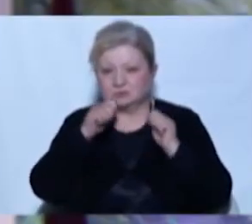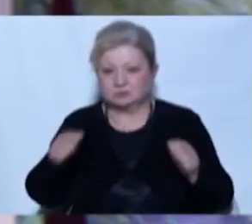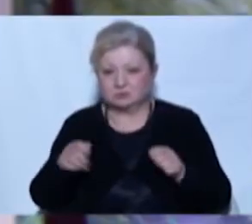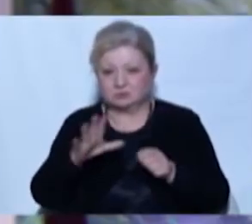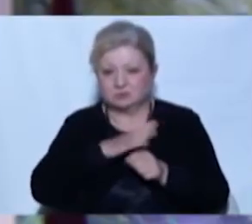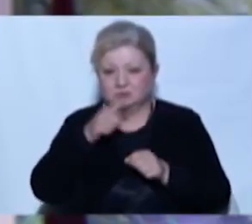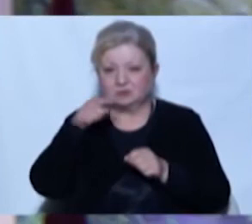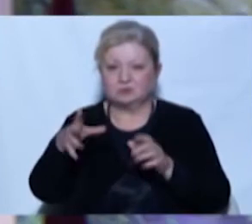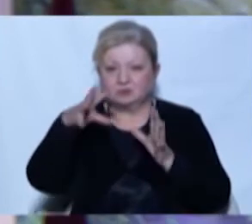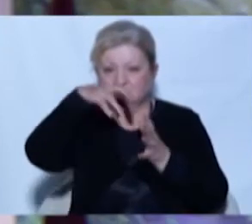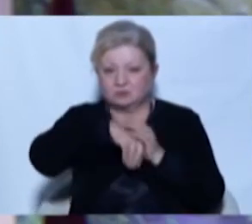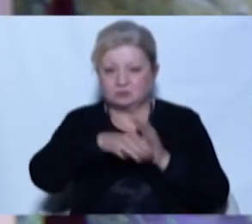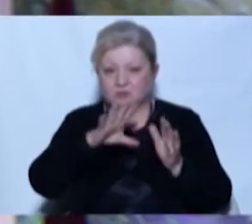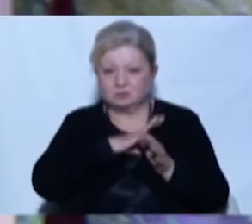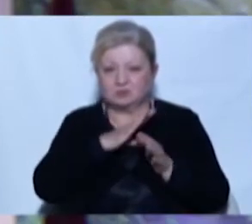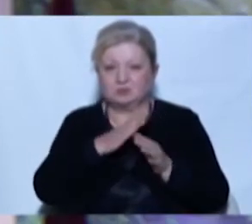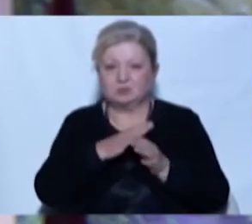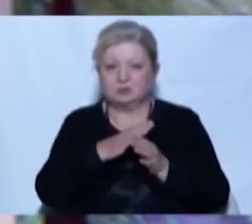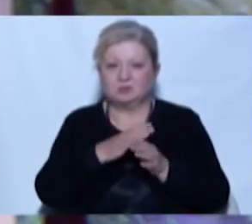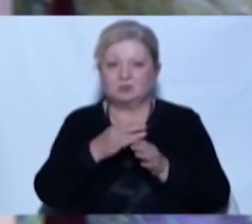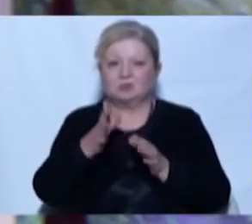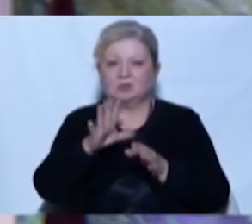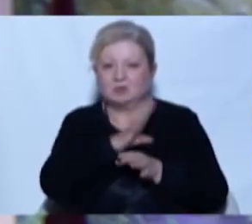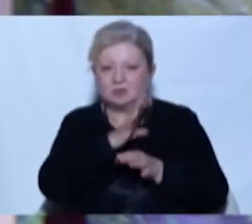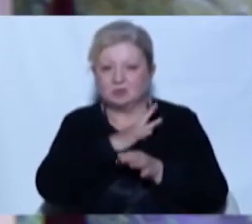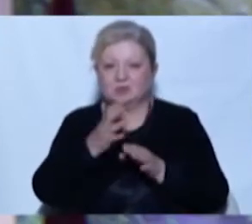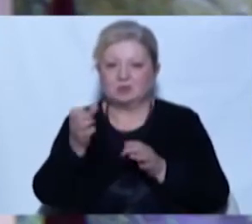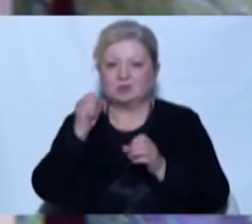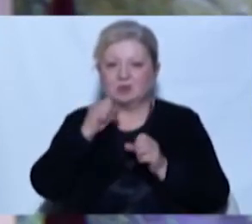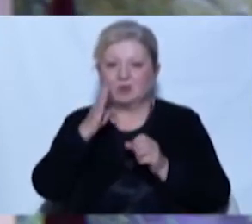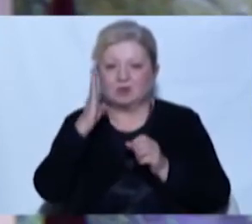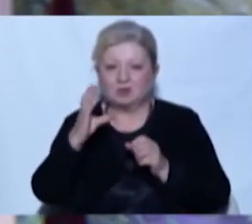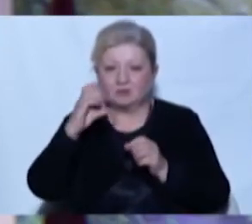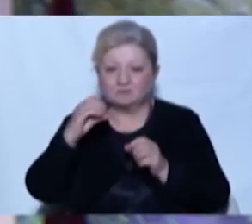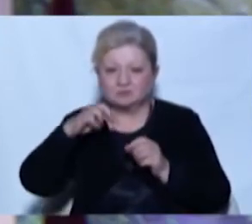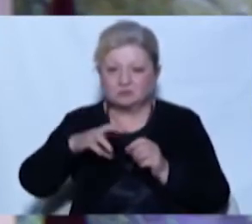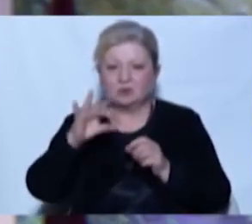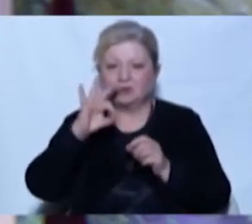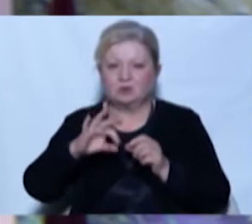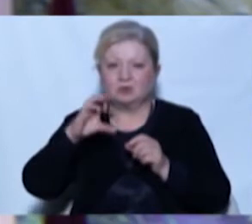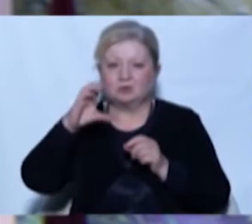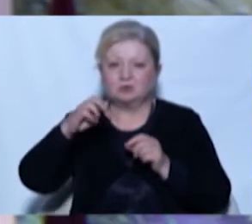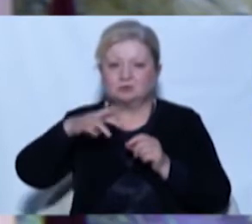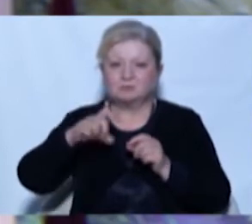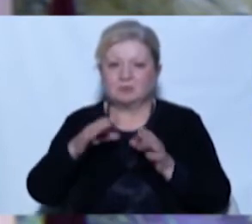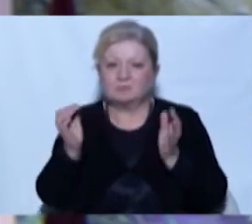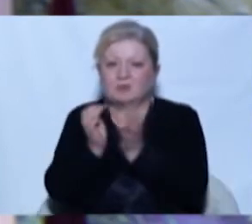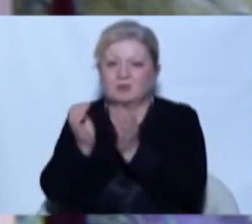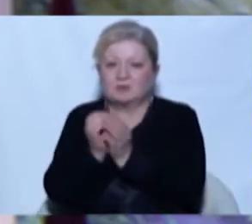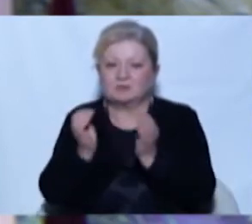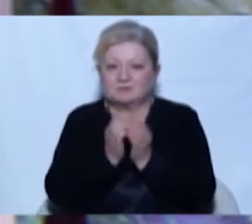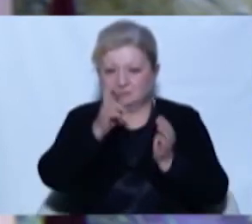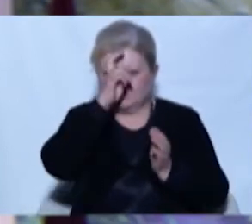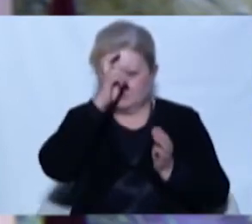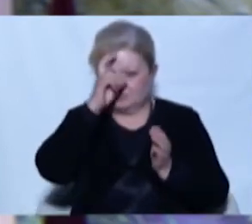მოიყარეს ყოფილი ოსმალეთის იმპერიის, ყოფილი ავსტრო-უნგრეთის იმპერიის პატარ-პატარა